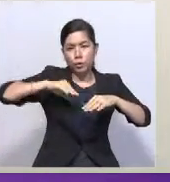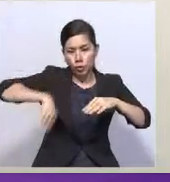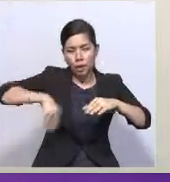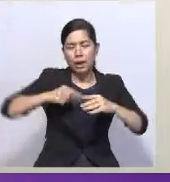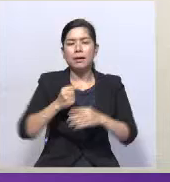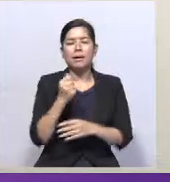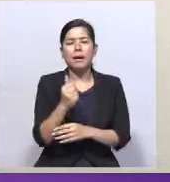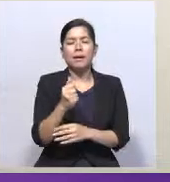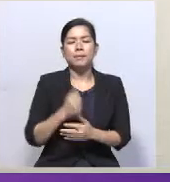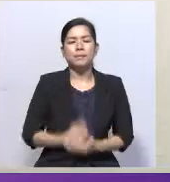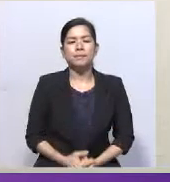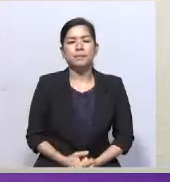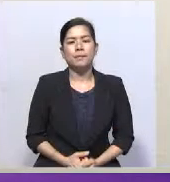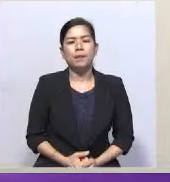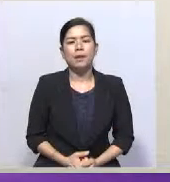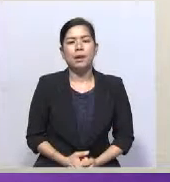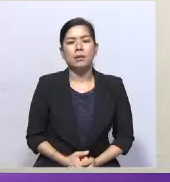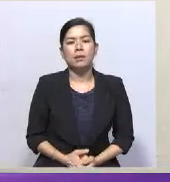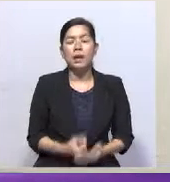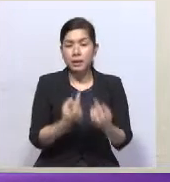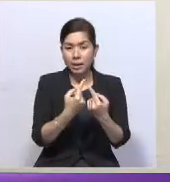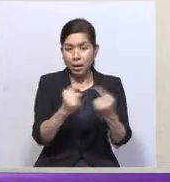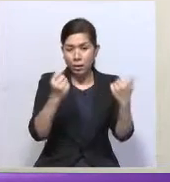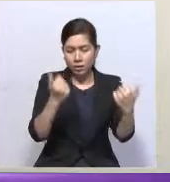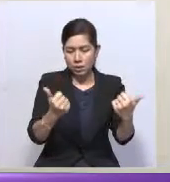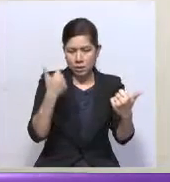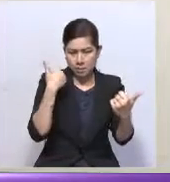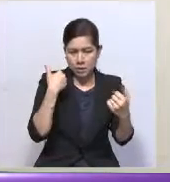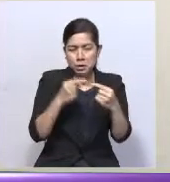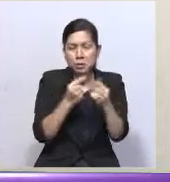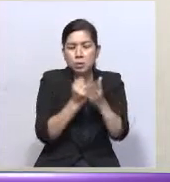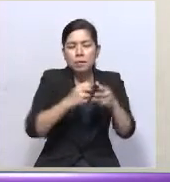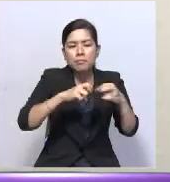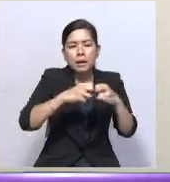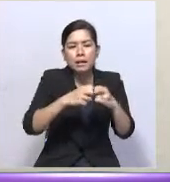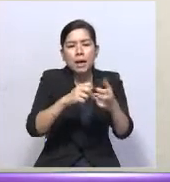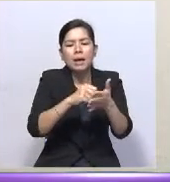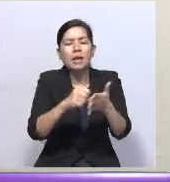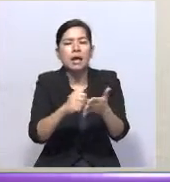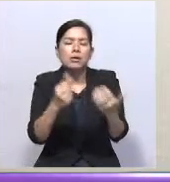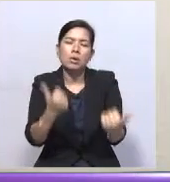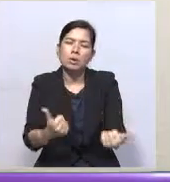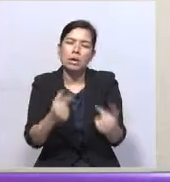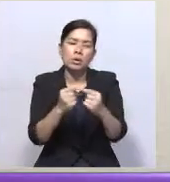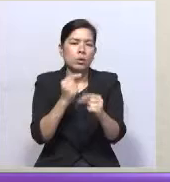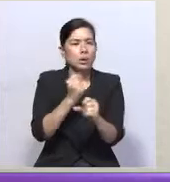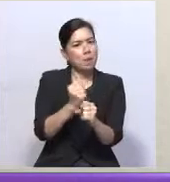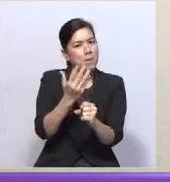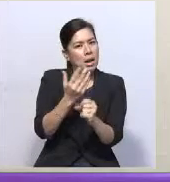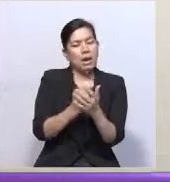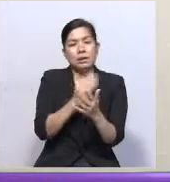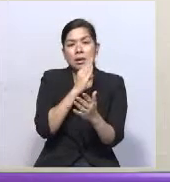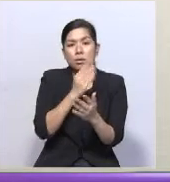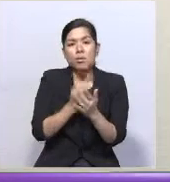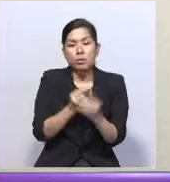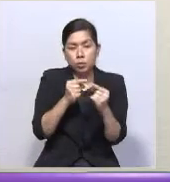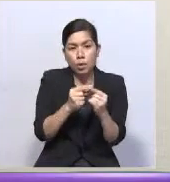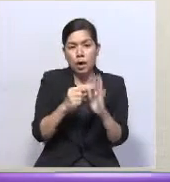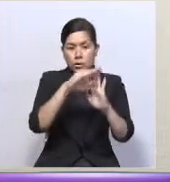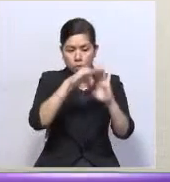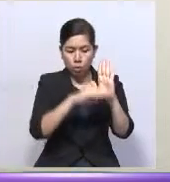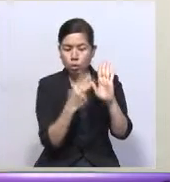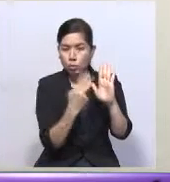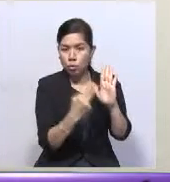นี่ยคือแก้ไขปัญหาตรงนี้คุณจะอนุญาตย้อนหลังไม่ได้แล้วแต่คุณสร้างโดยไม่รับอนุญาตเนี่ย